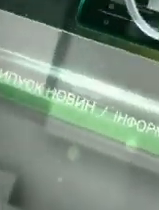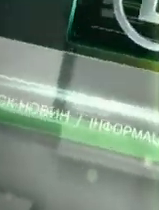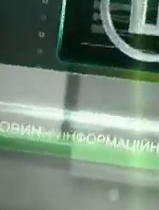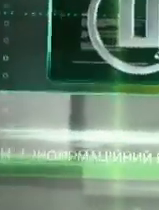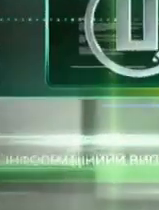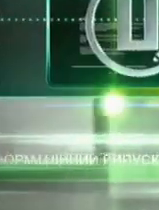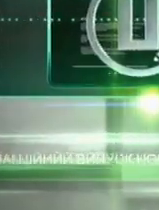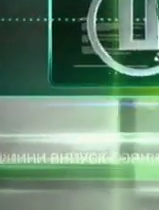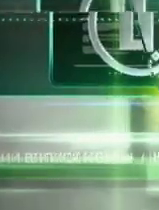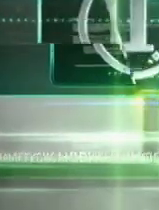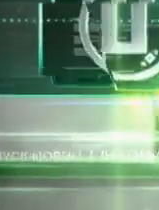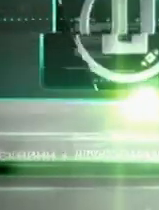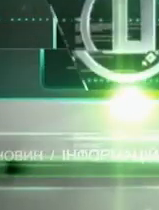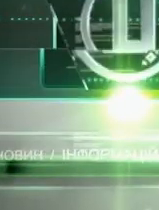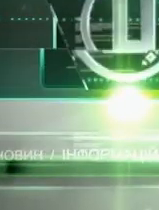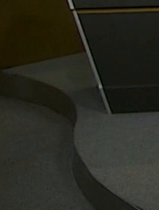Музика